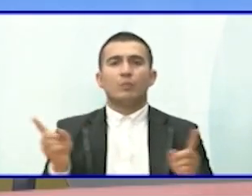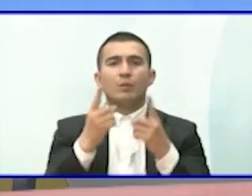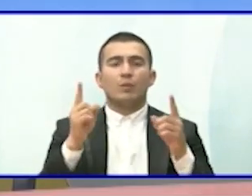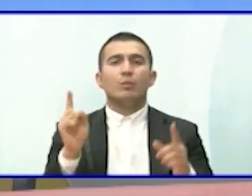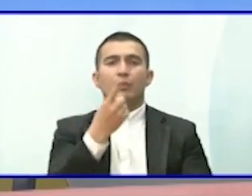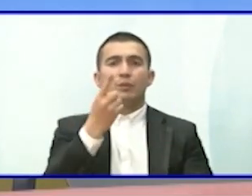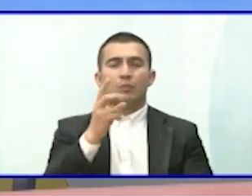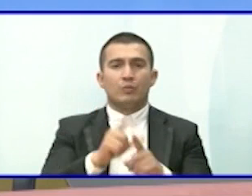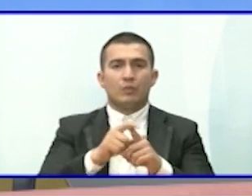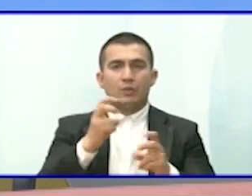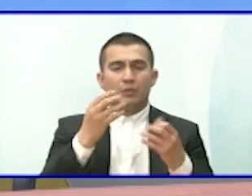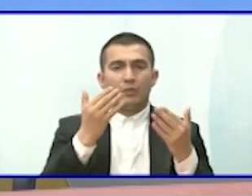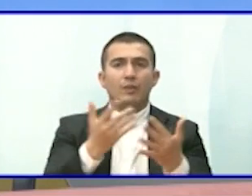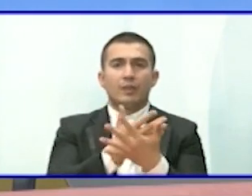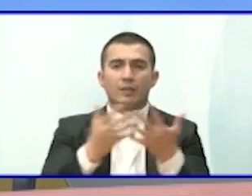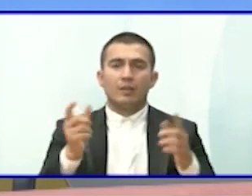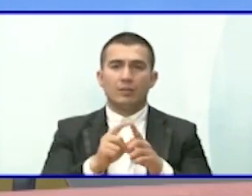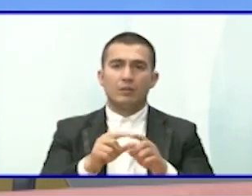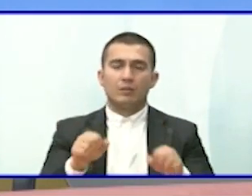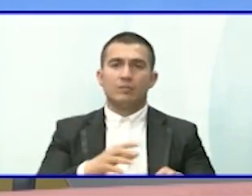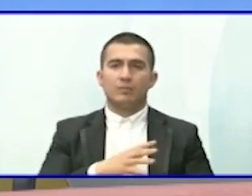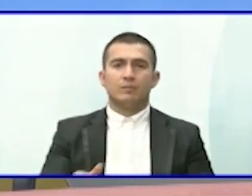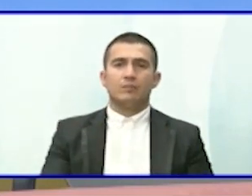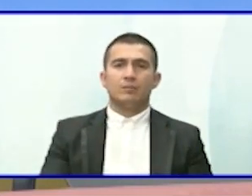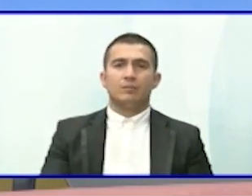вижу кого вижу что